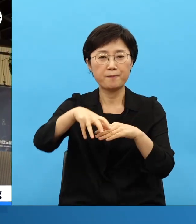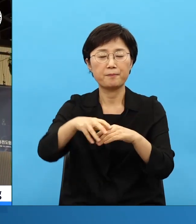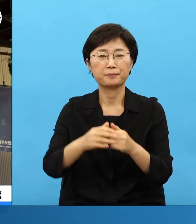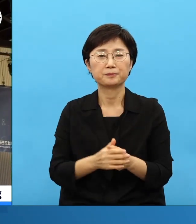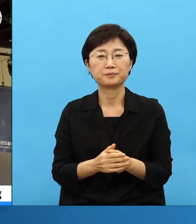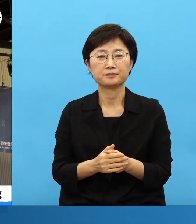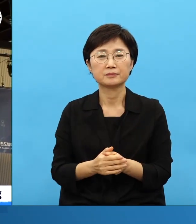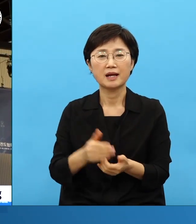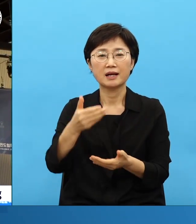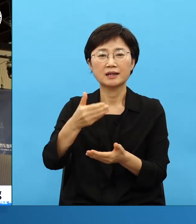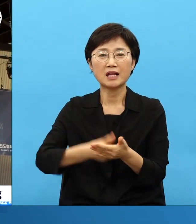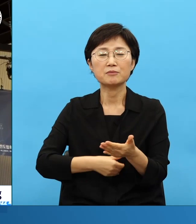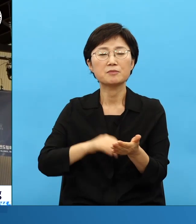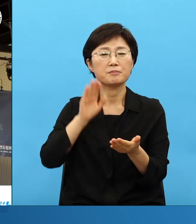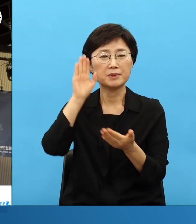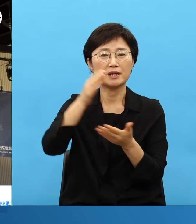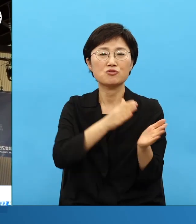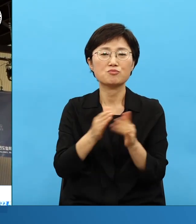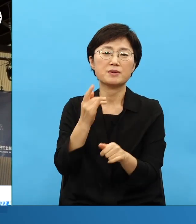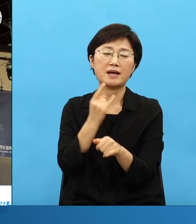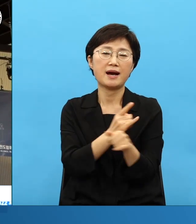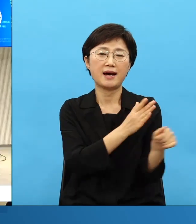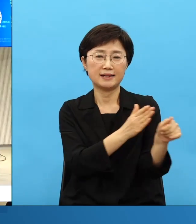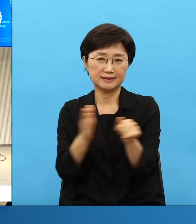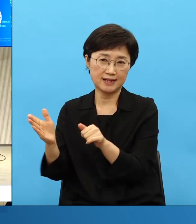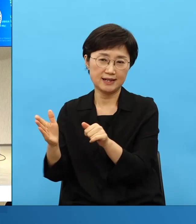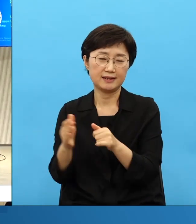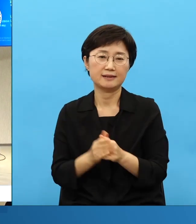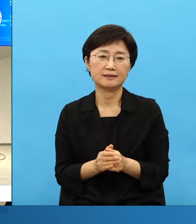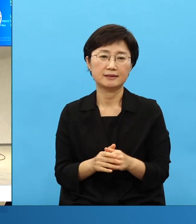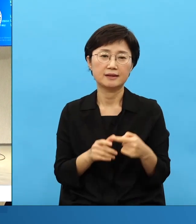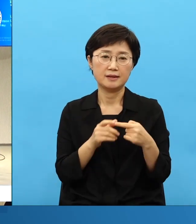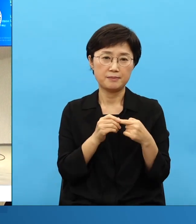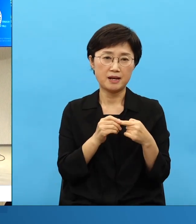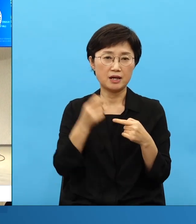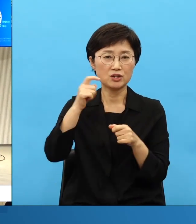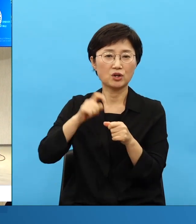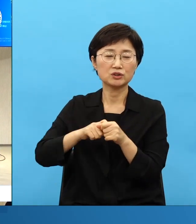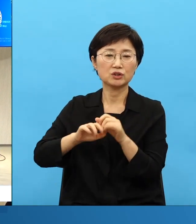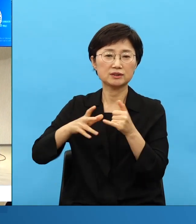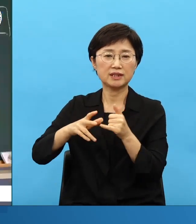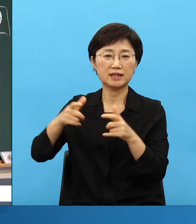미래를 준비하자라는 주제로 열린 이번 대회는 1강 영적 세계의